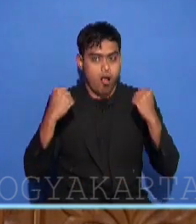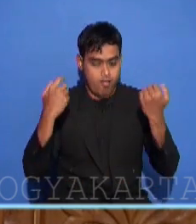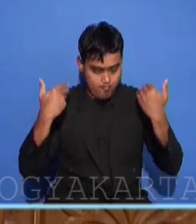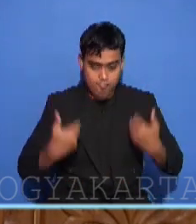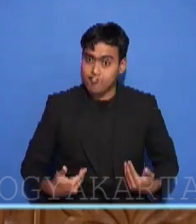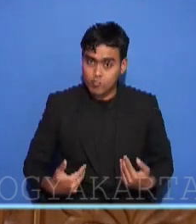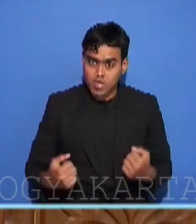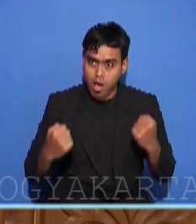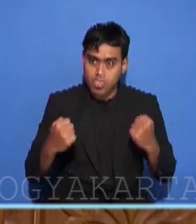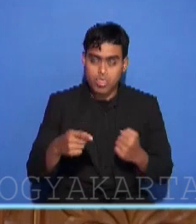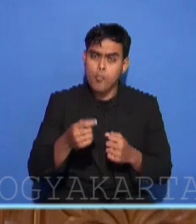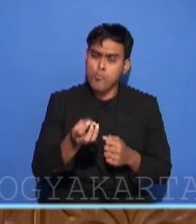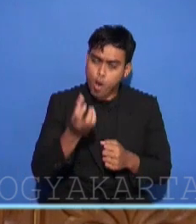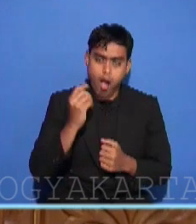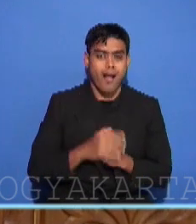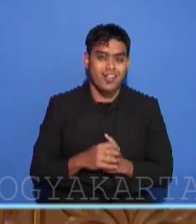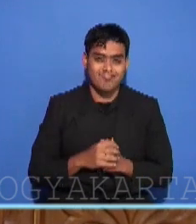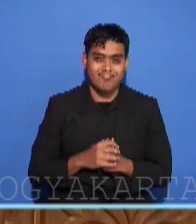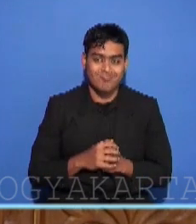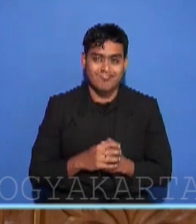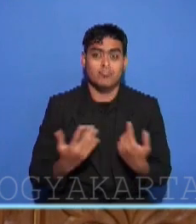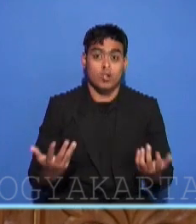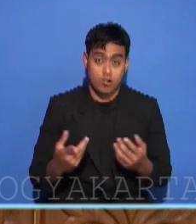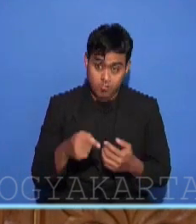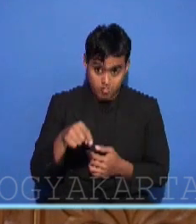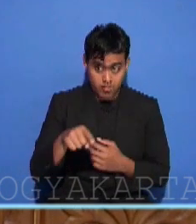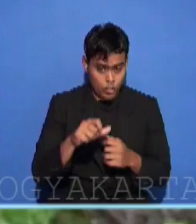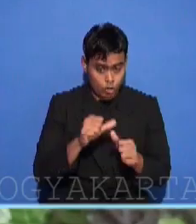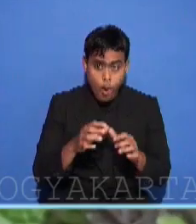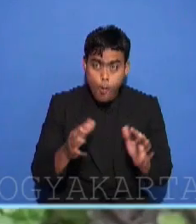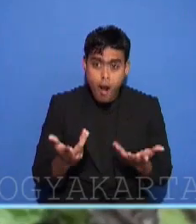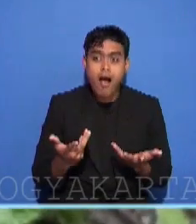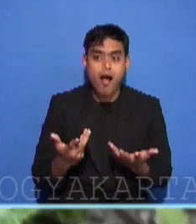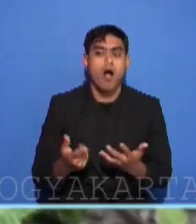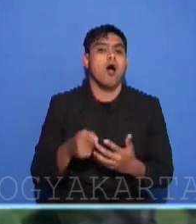gampil asilipun langkung mikolai jalaran peken ingkang tasih tinarbuka.